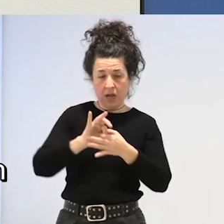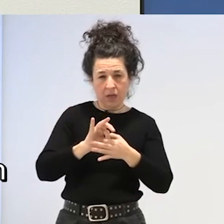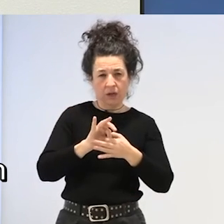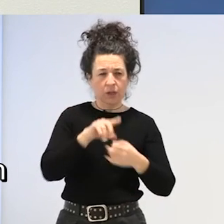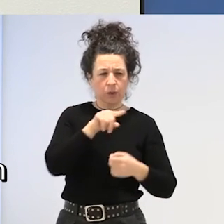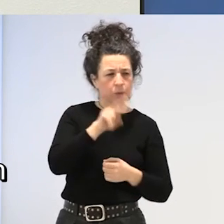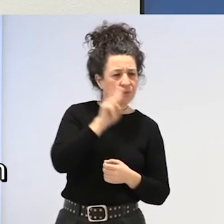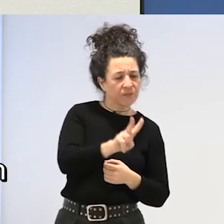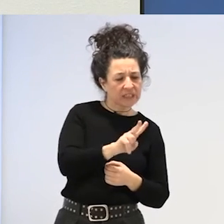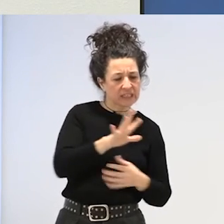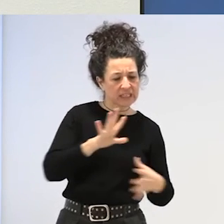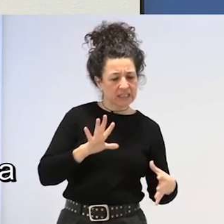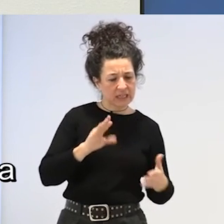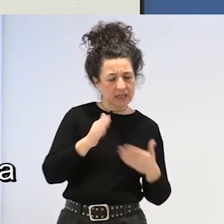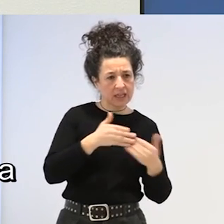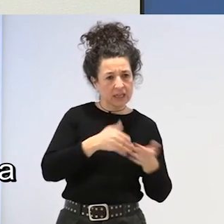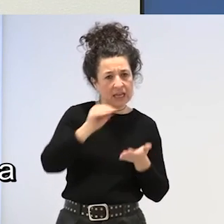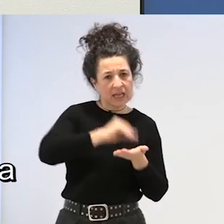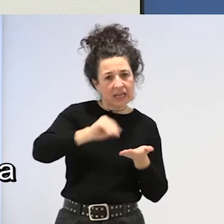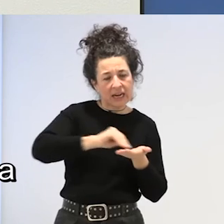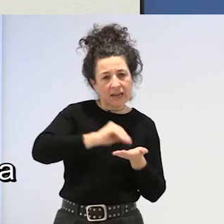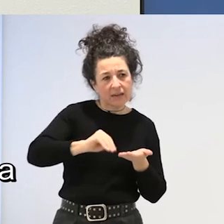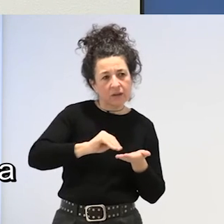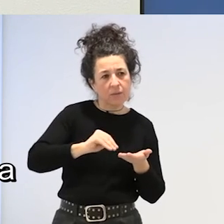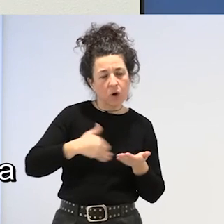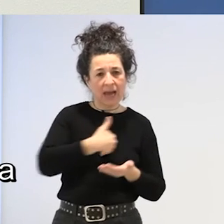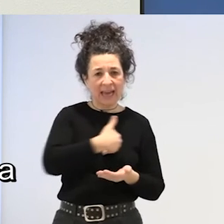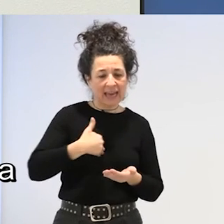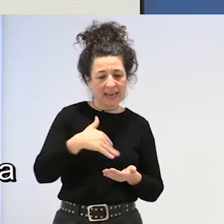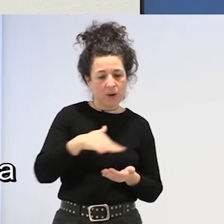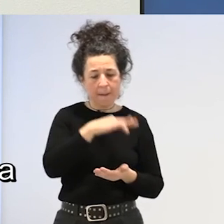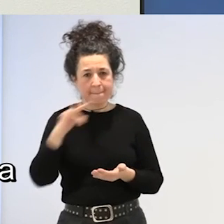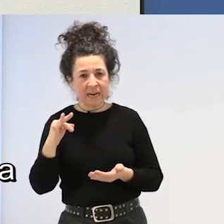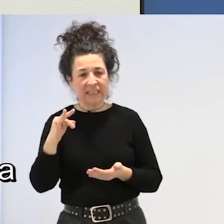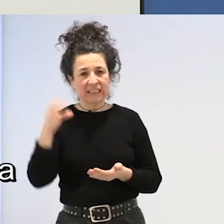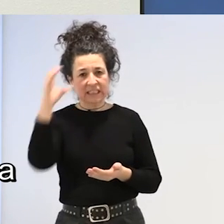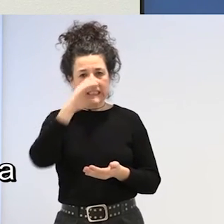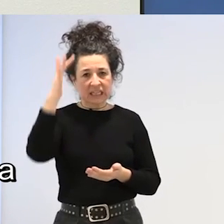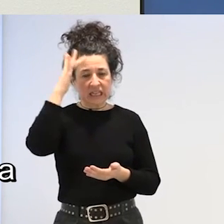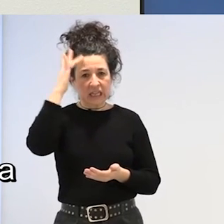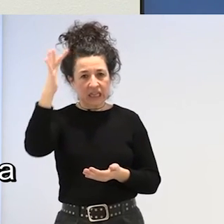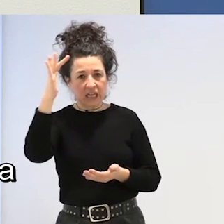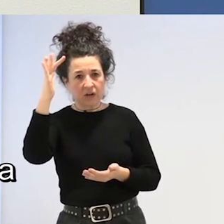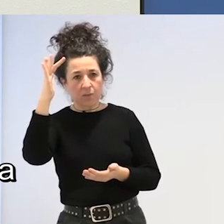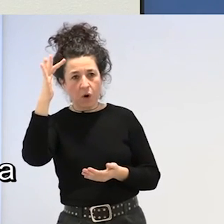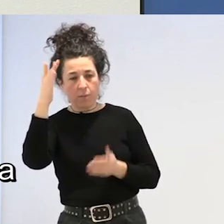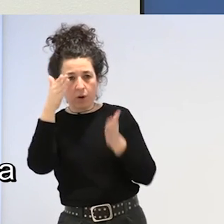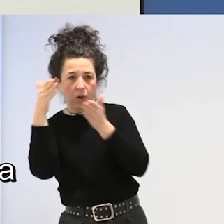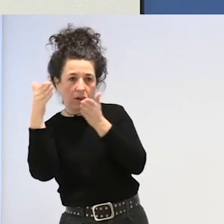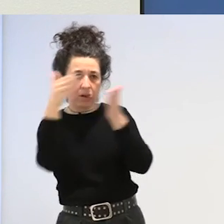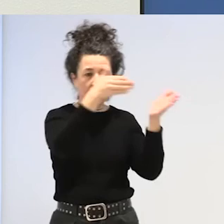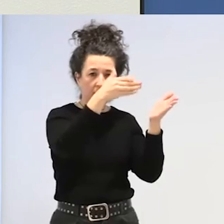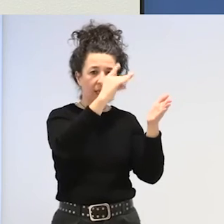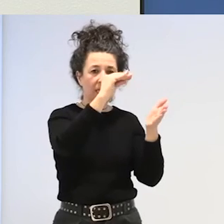idazlearen generoaren eta zientzia fikzioan distopiara edo utopiara